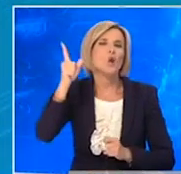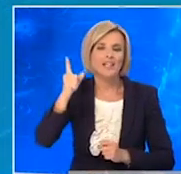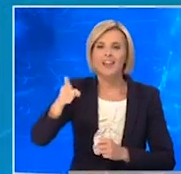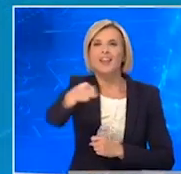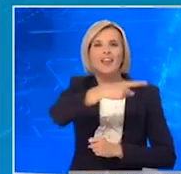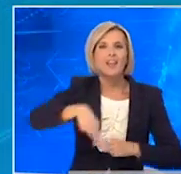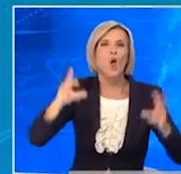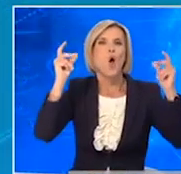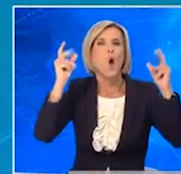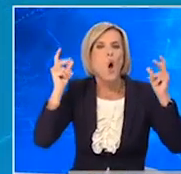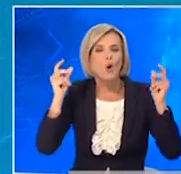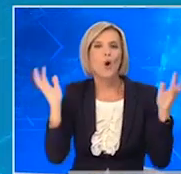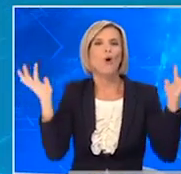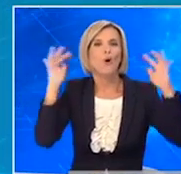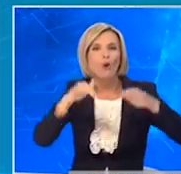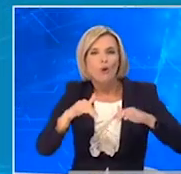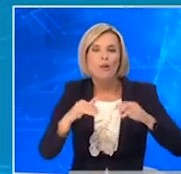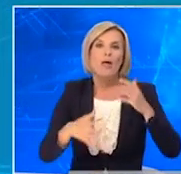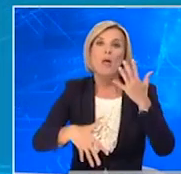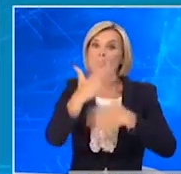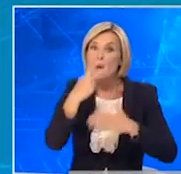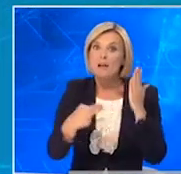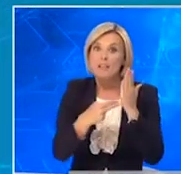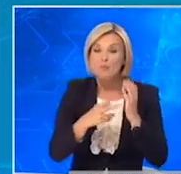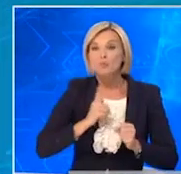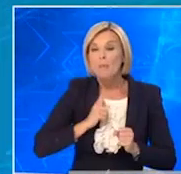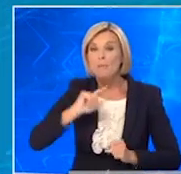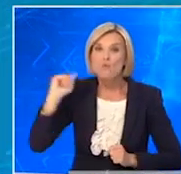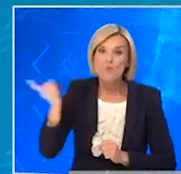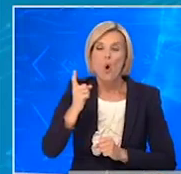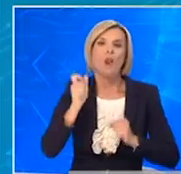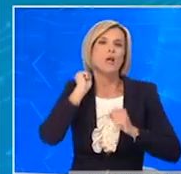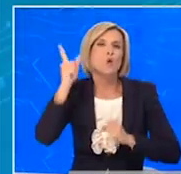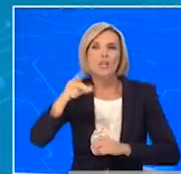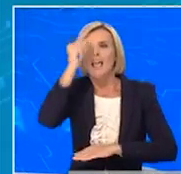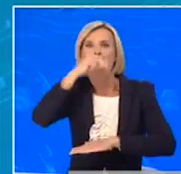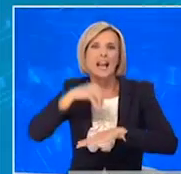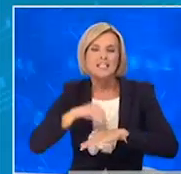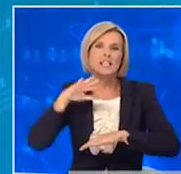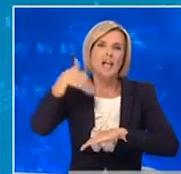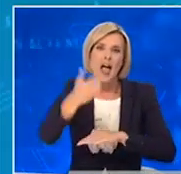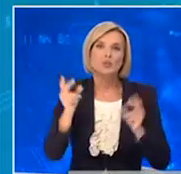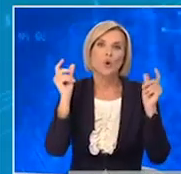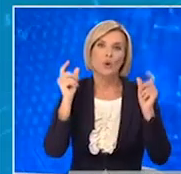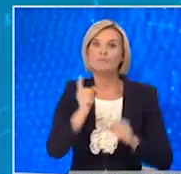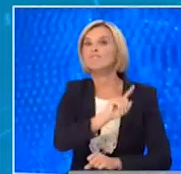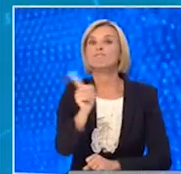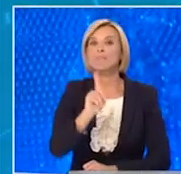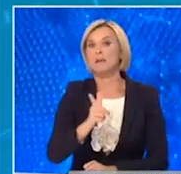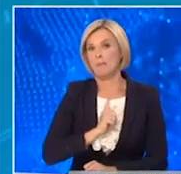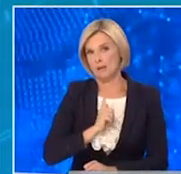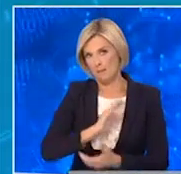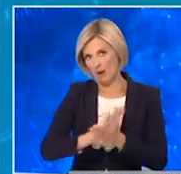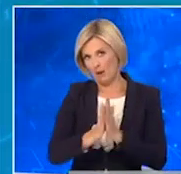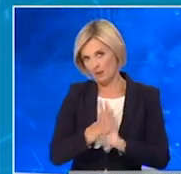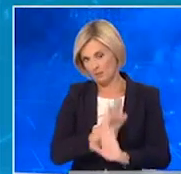απαγορευτεί και όπως καταλαβαίνετε, αν αναμονή του 15 Αυγούστου περιμένουν όλοι πώς και πώς. Θα πρότεινα να μην περιμένει κανένας πως και πως, με